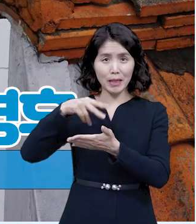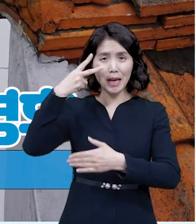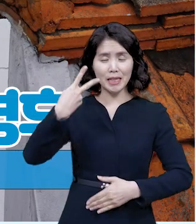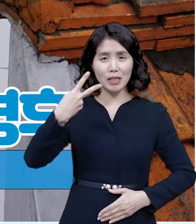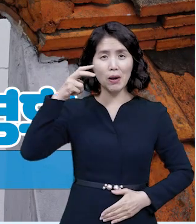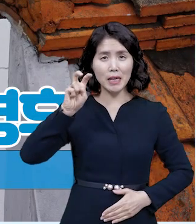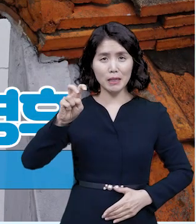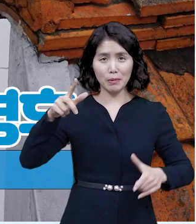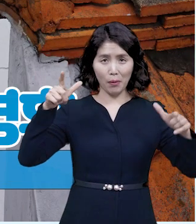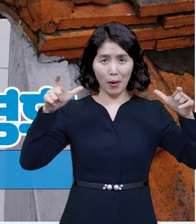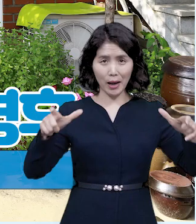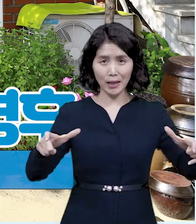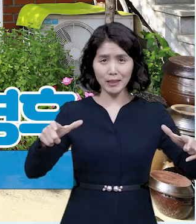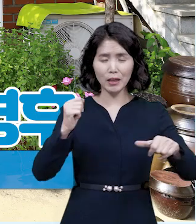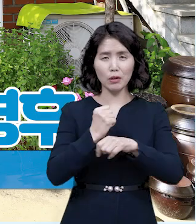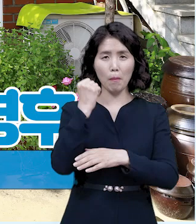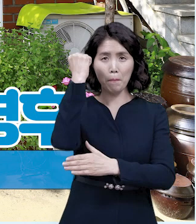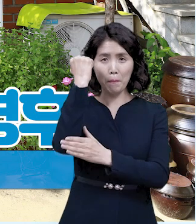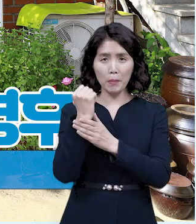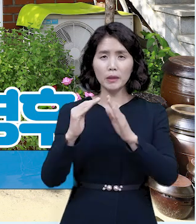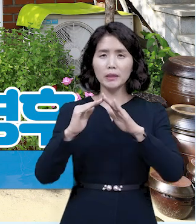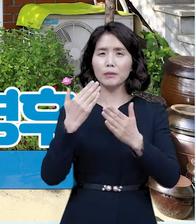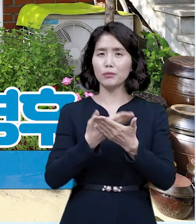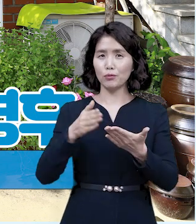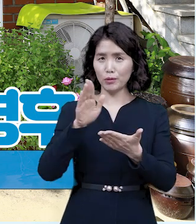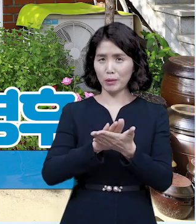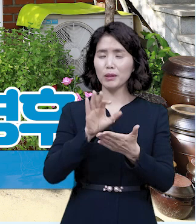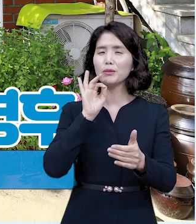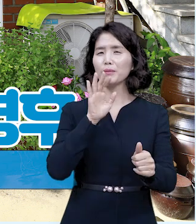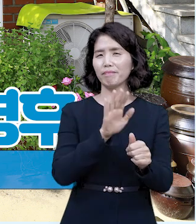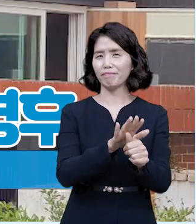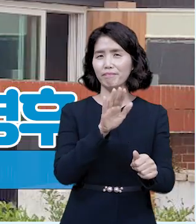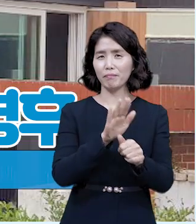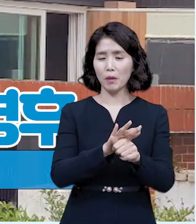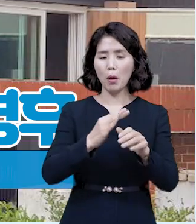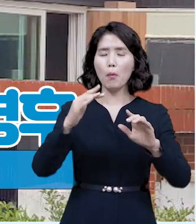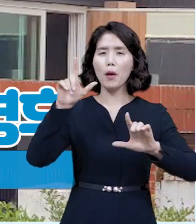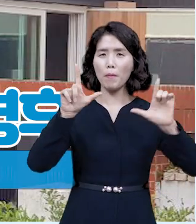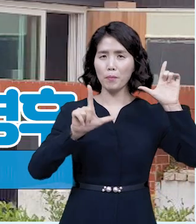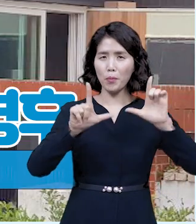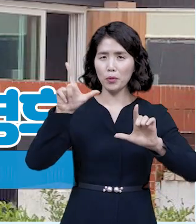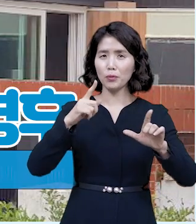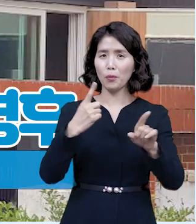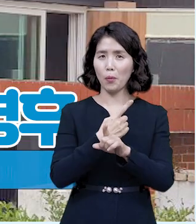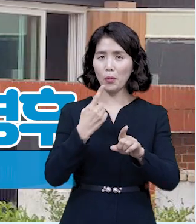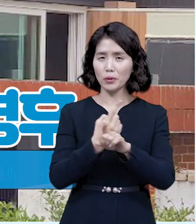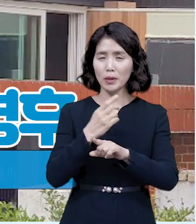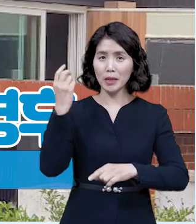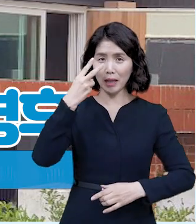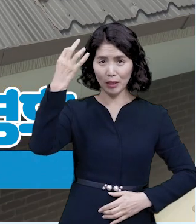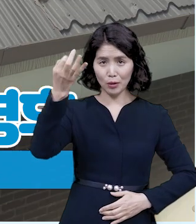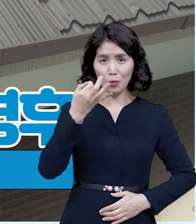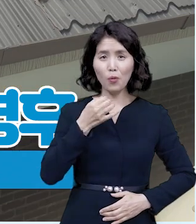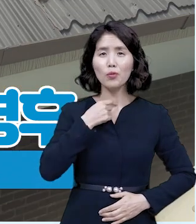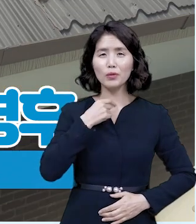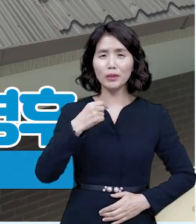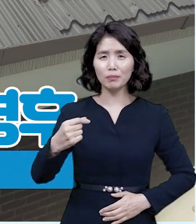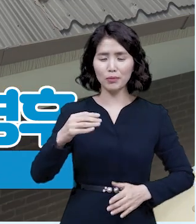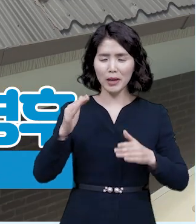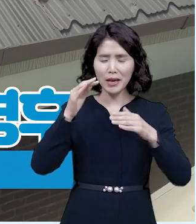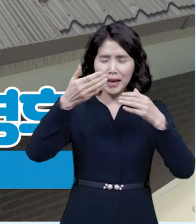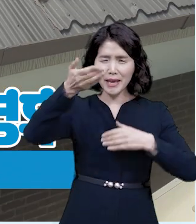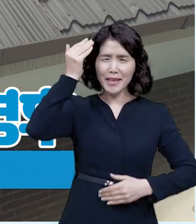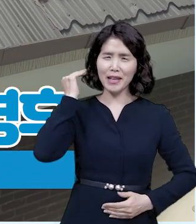고양시는 2022년까지 이 지역 노후주택 수리비를 지원함으로써 주택 외부 경관을 개선하고 찾고 싶은